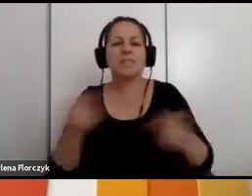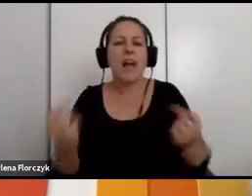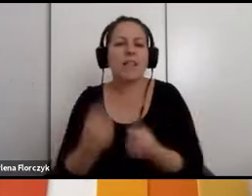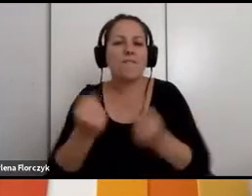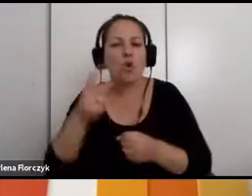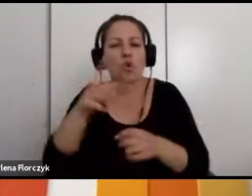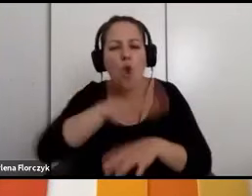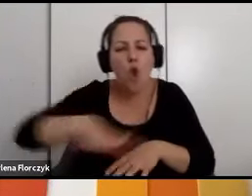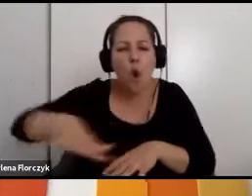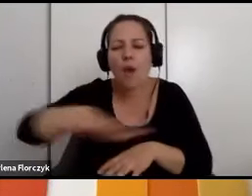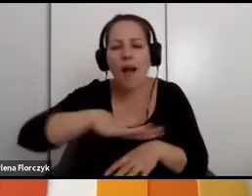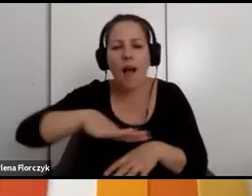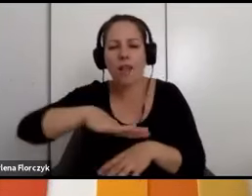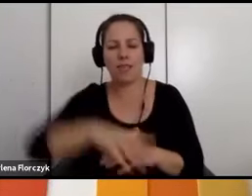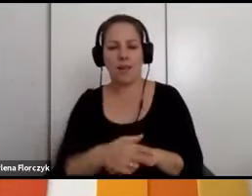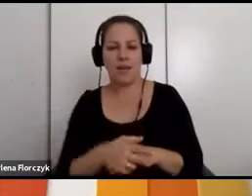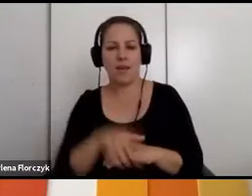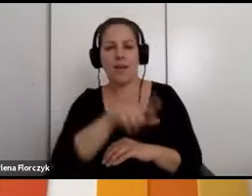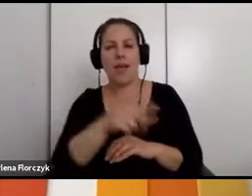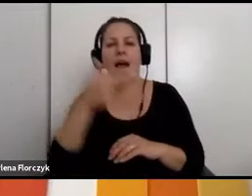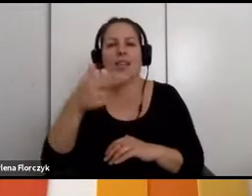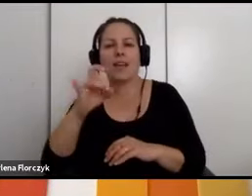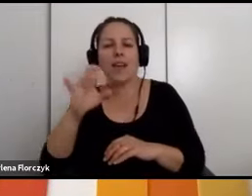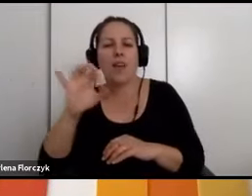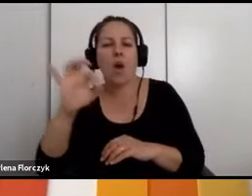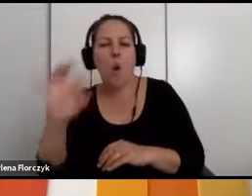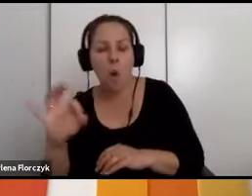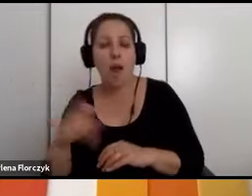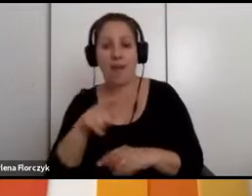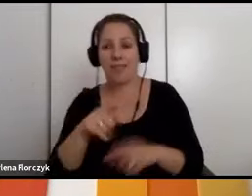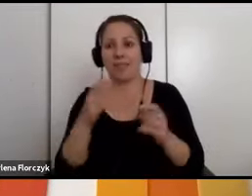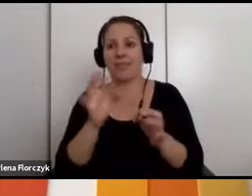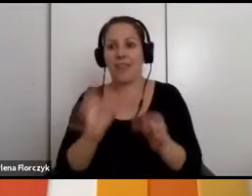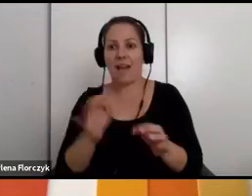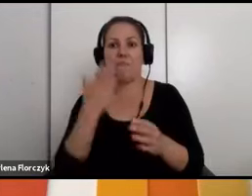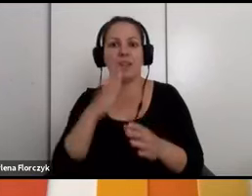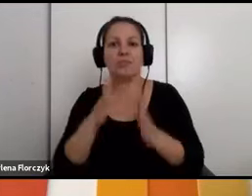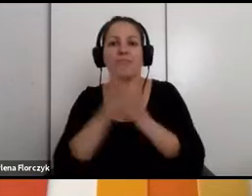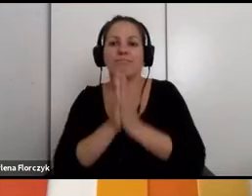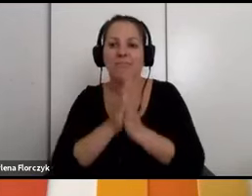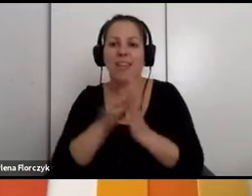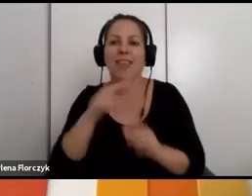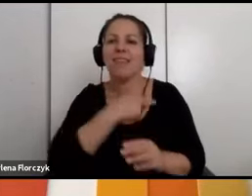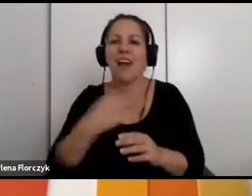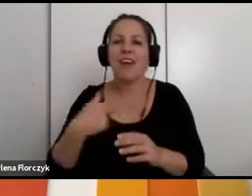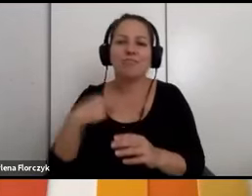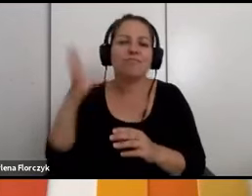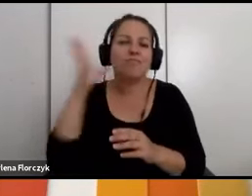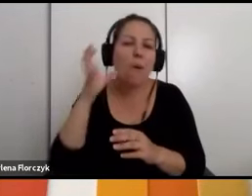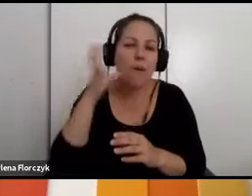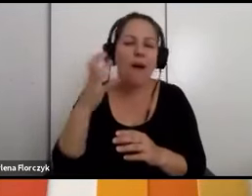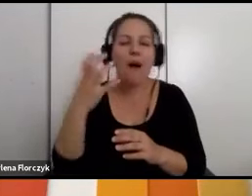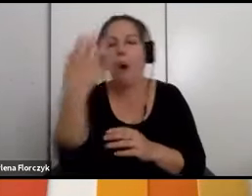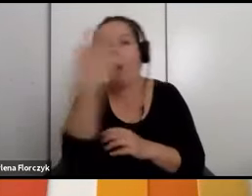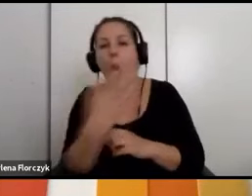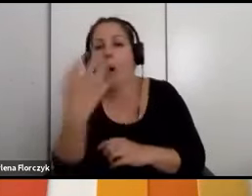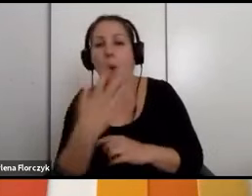lokalnej, są NGOsy. Bardzo Was prosimy teraz, nasi słuchacze oglądające osoby